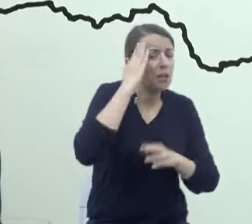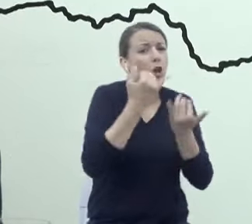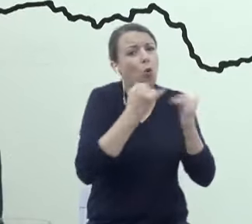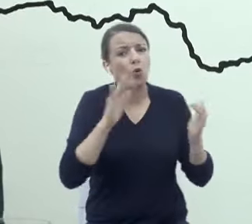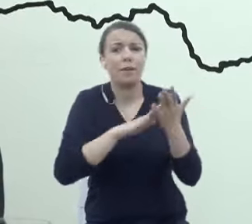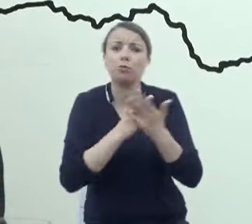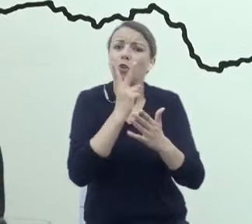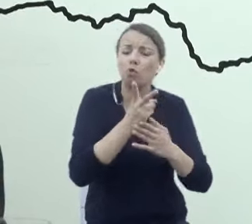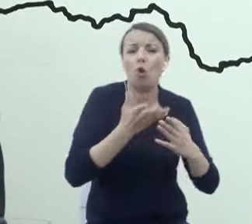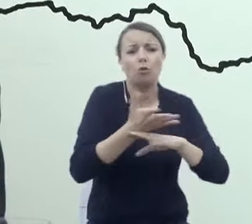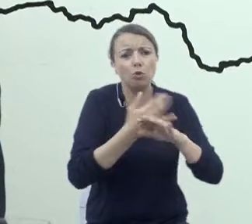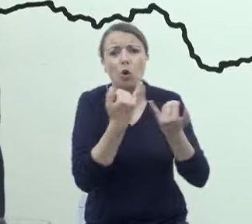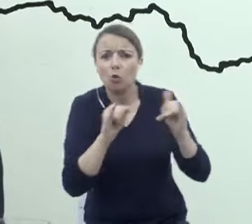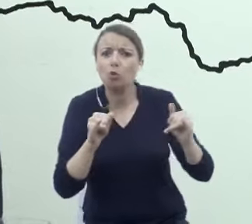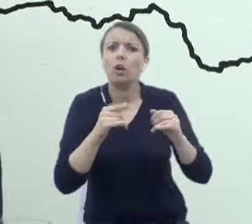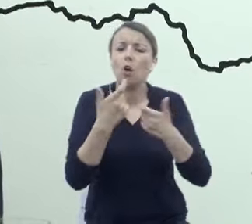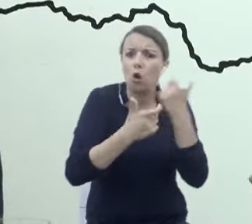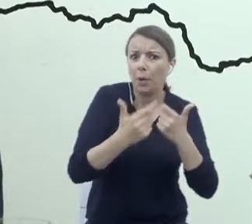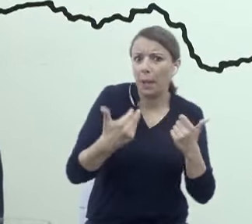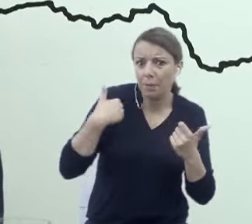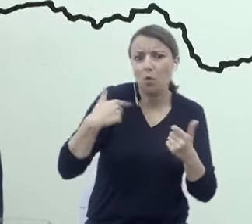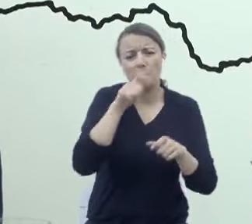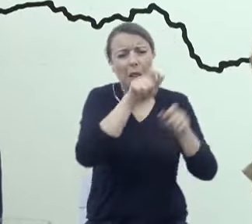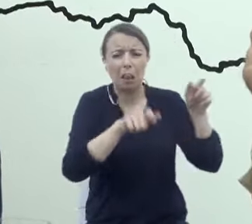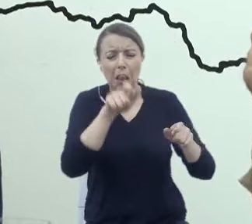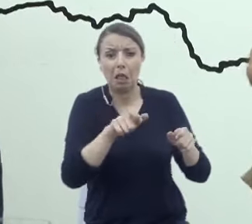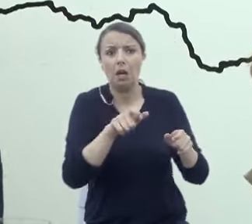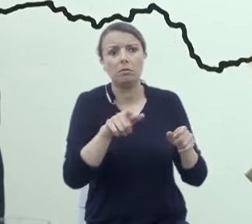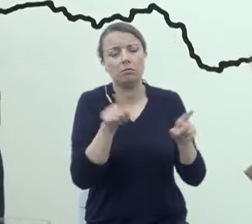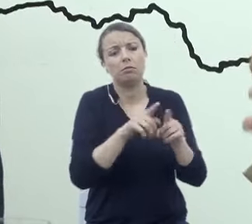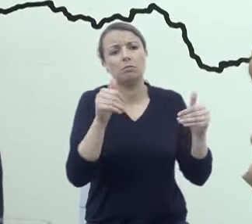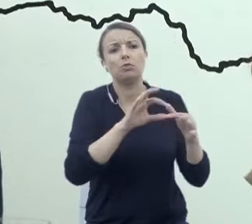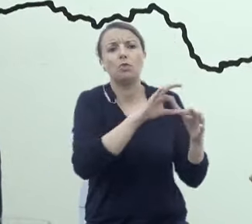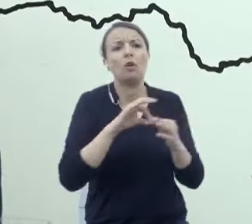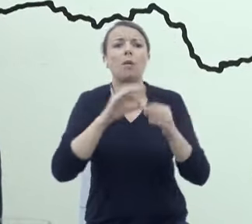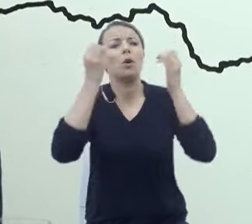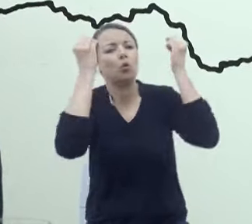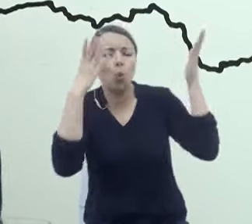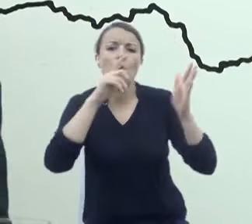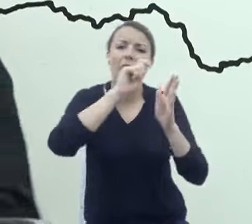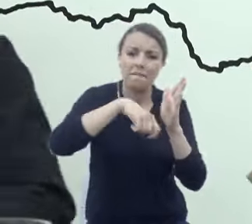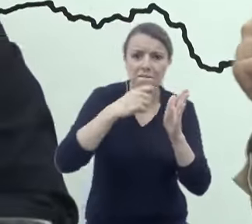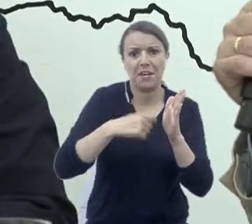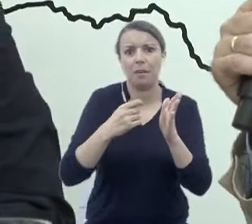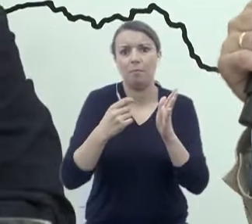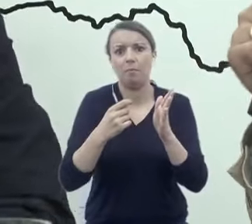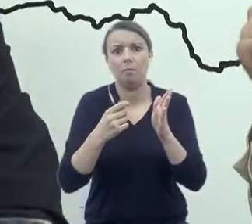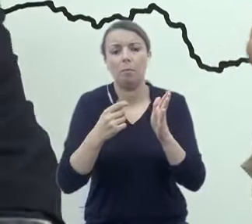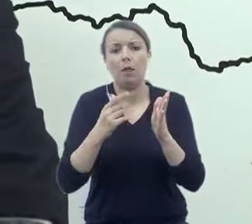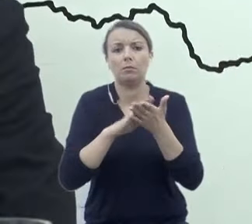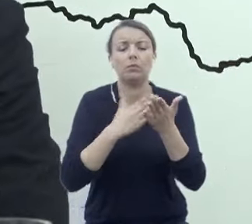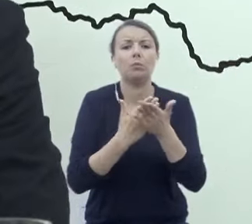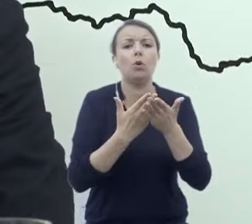tego rodzaju. To poprzez, głównie powiedziałbym nawet kulturę, filmy od ulicy